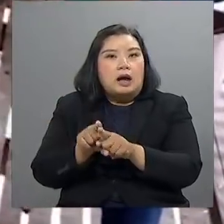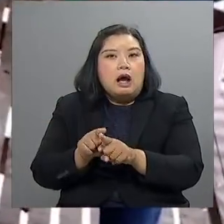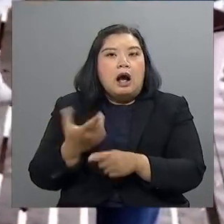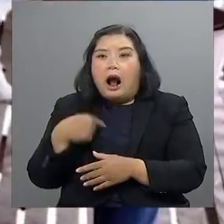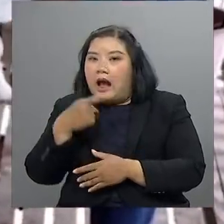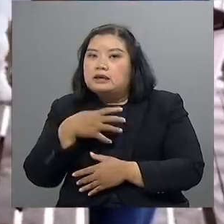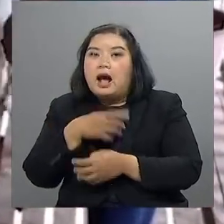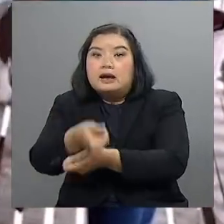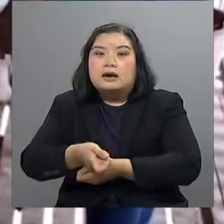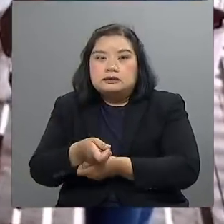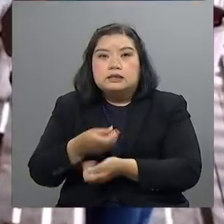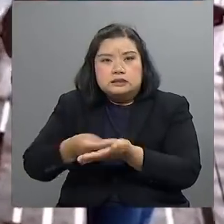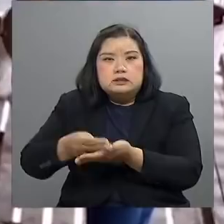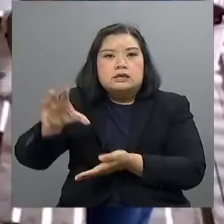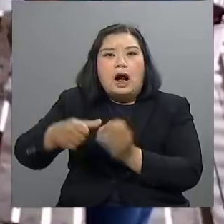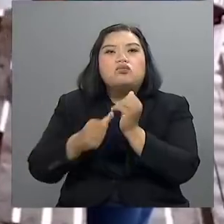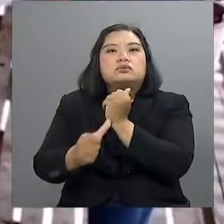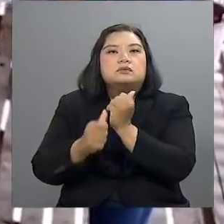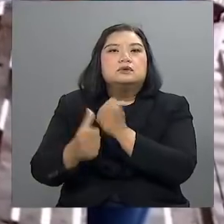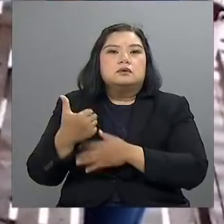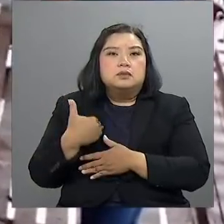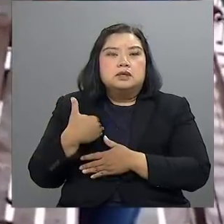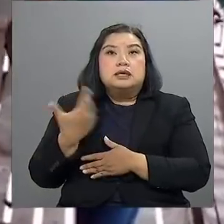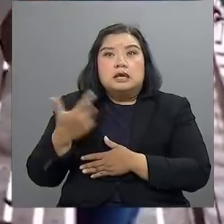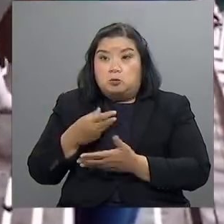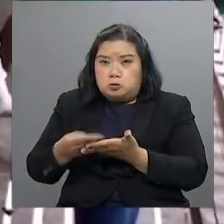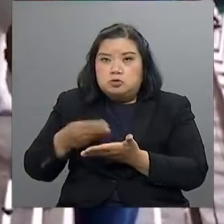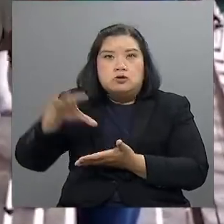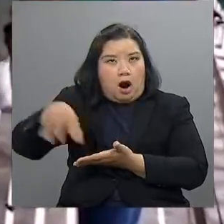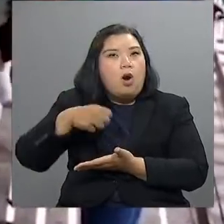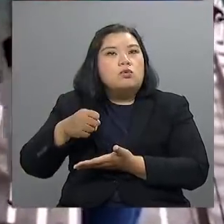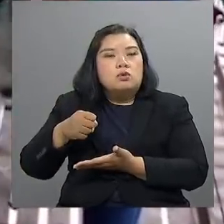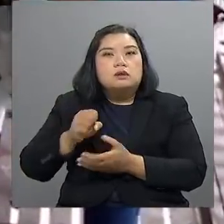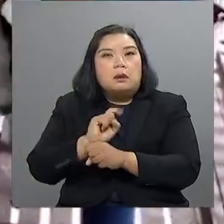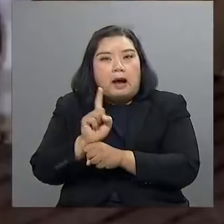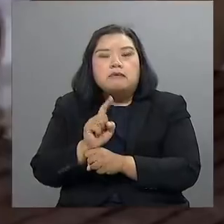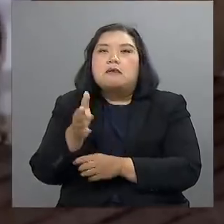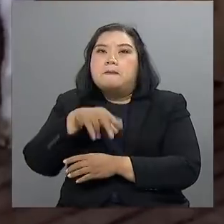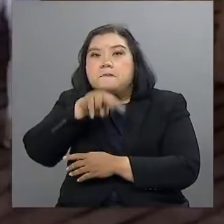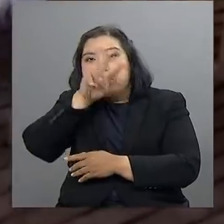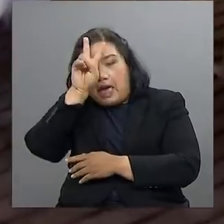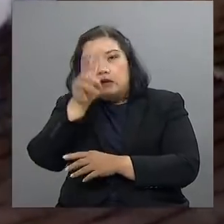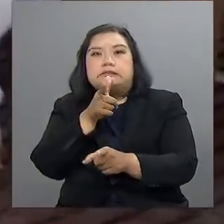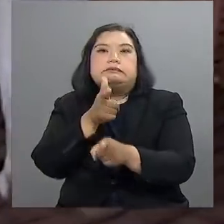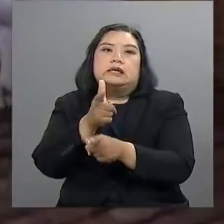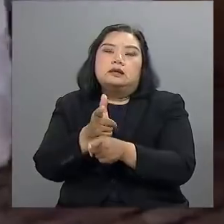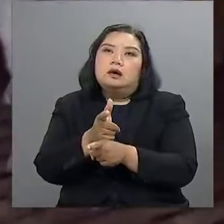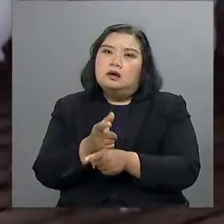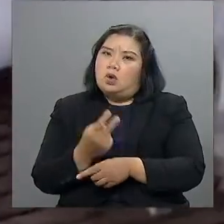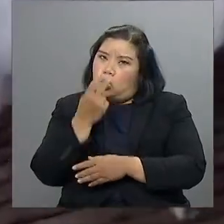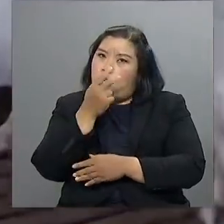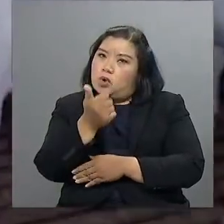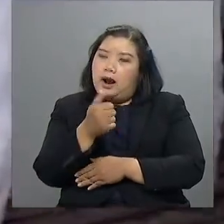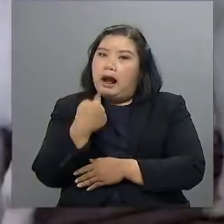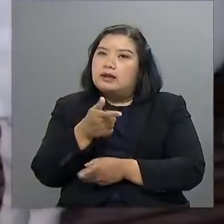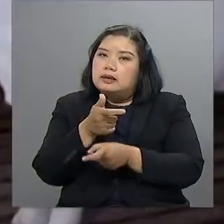ขอซื้อนะคะซื้อแบบไม่จำกัดจำนวนค่ะดังนั้นในการเลี้ยงแพะก็เป็นอีกอาชีพนึงที่ทางเลือกที่น่าสนใจกับเกษตรกรสร้างราย